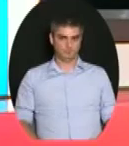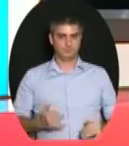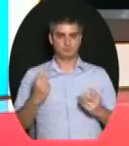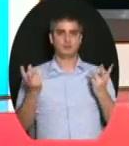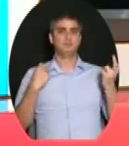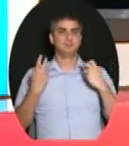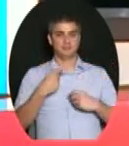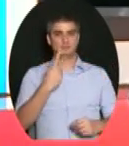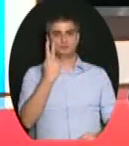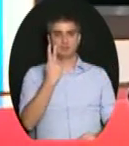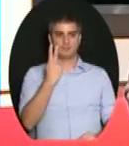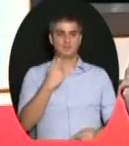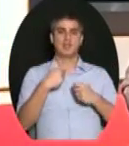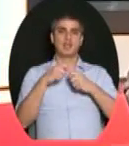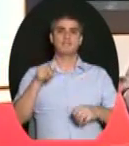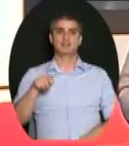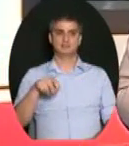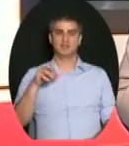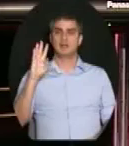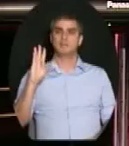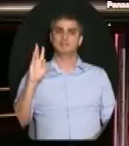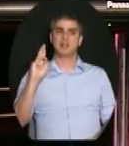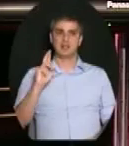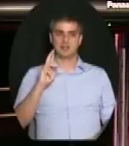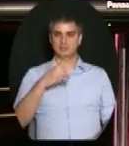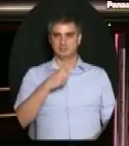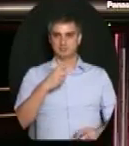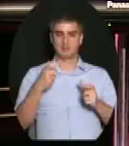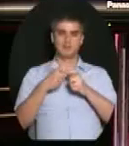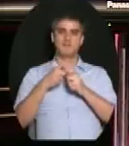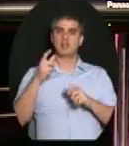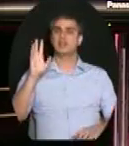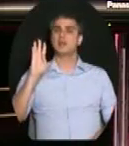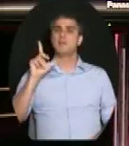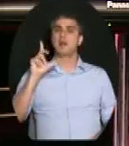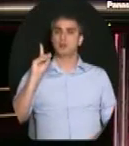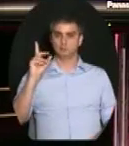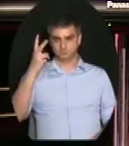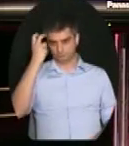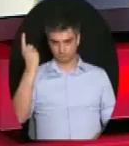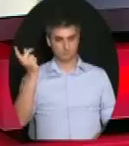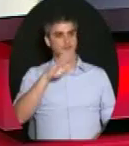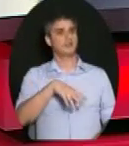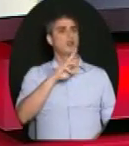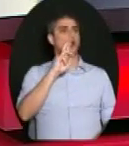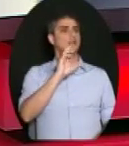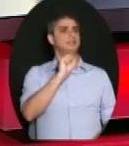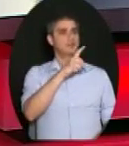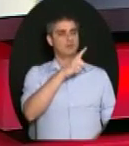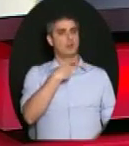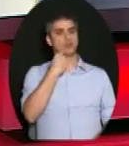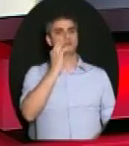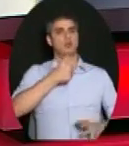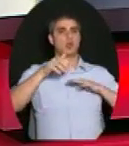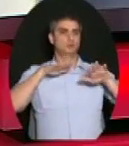עכשיו מצטרפים אלינו שניים, חבר הכנסת באסל רטס מבלד, שלום לך. שלום, ושלום גם לרוני סופר, לשעבר דוברו